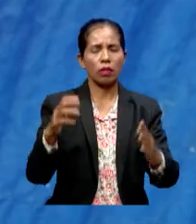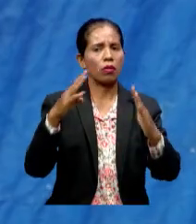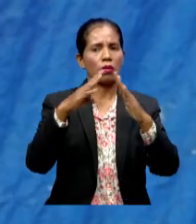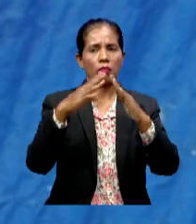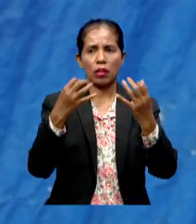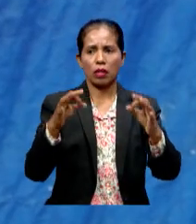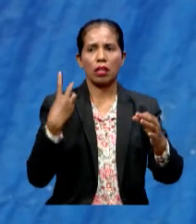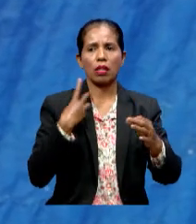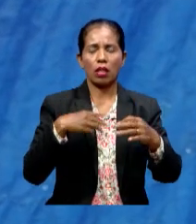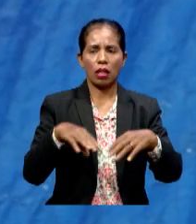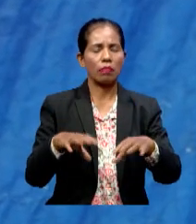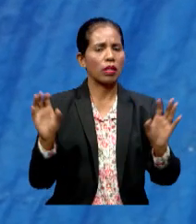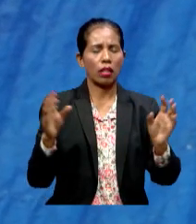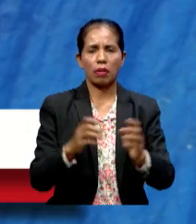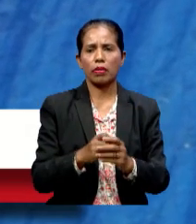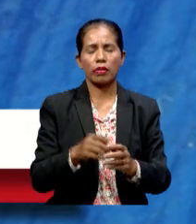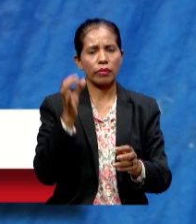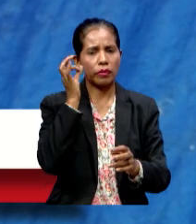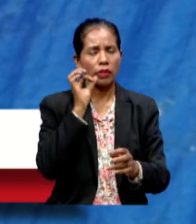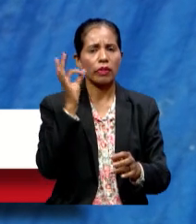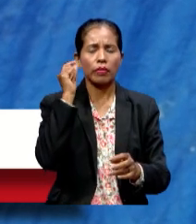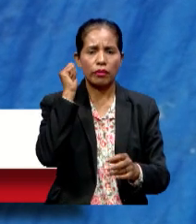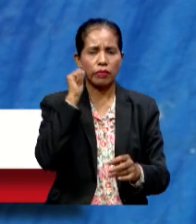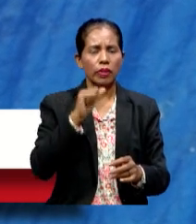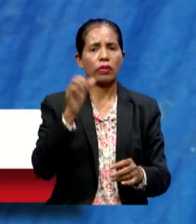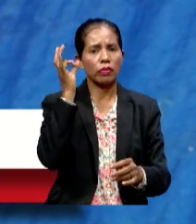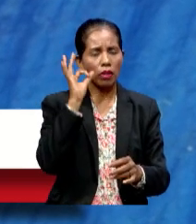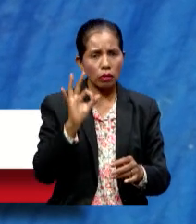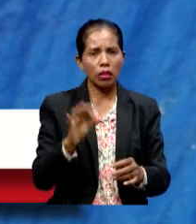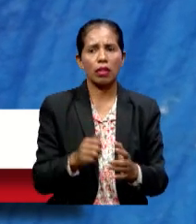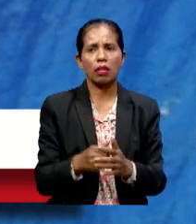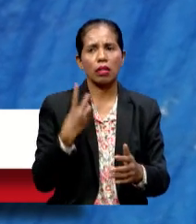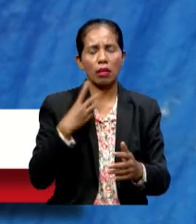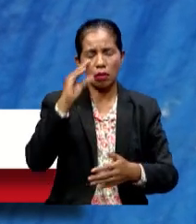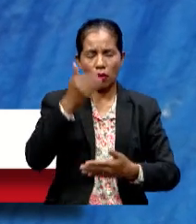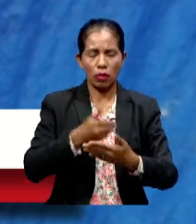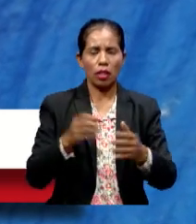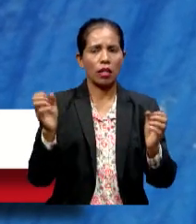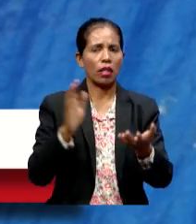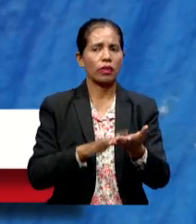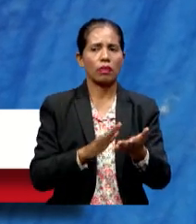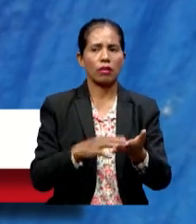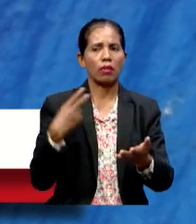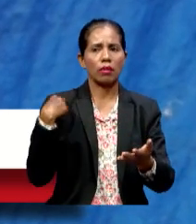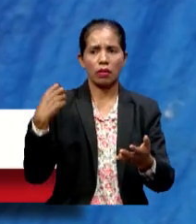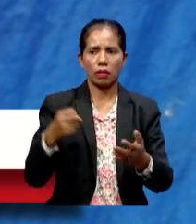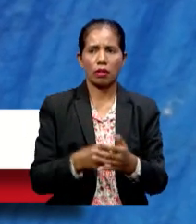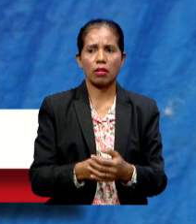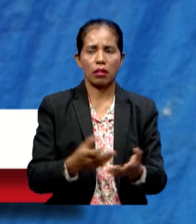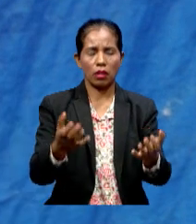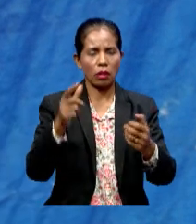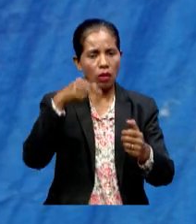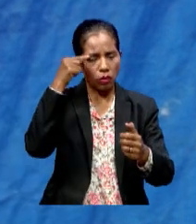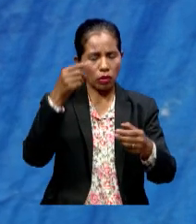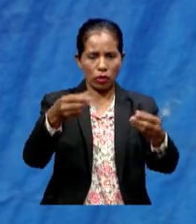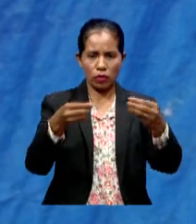pues ami fa luktang pues ami nuane ne la skola tamba ami kibit laia tu pa skola. Pois a cara que é governo foi